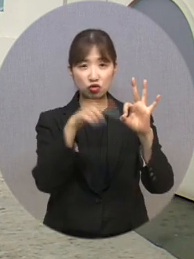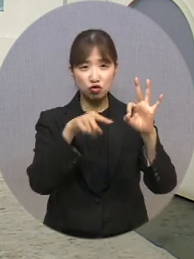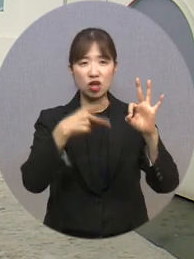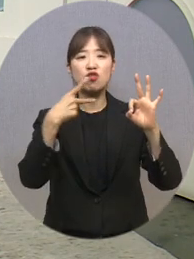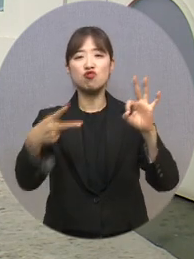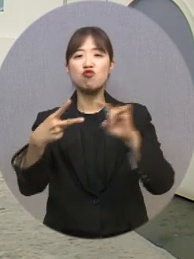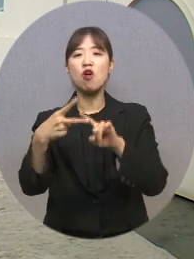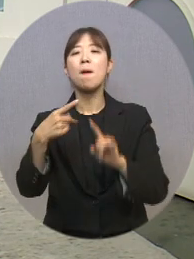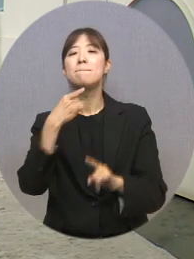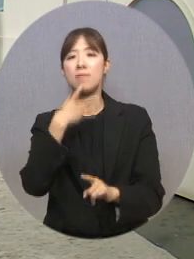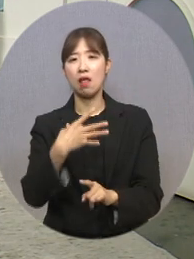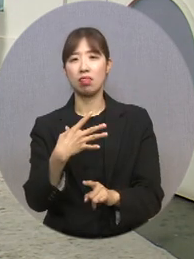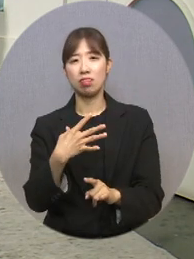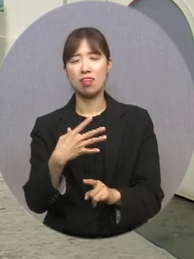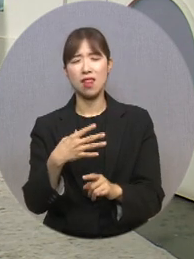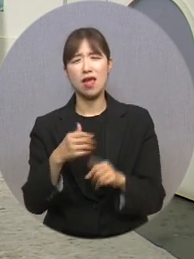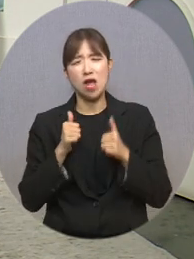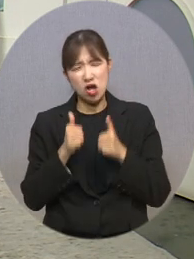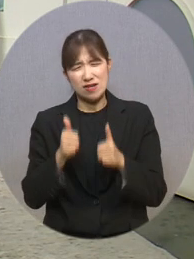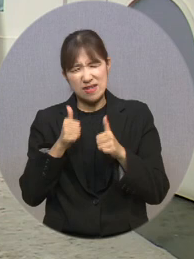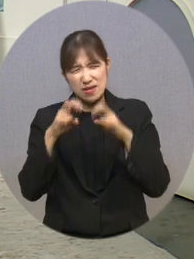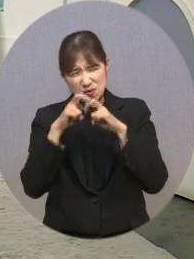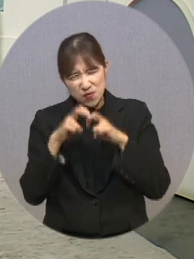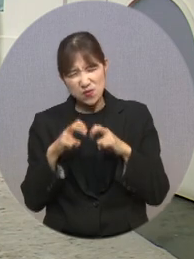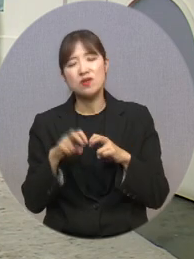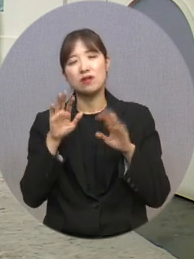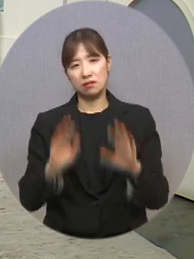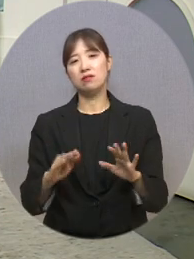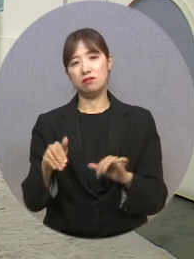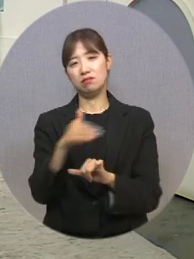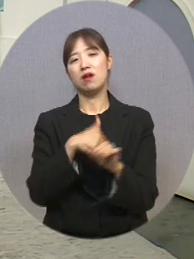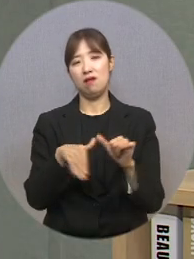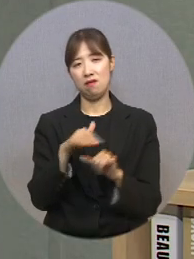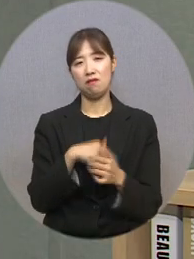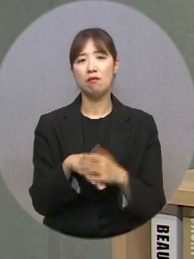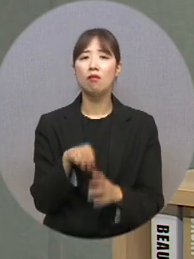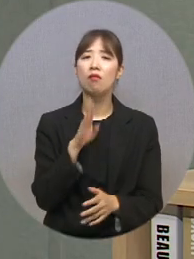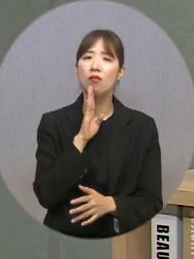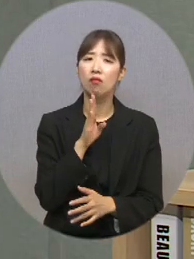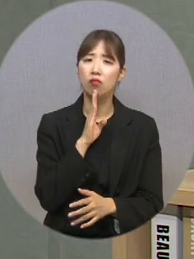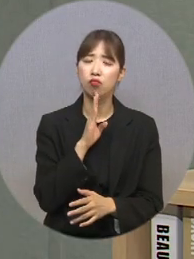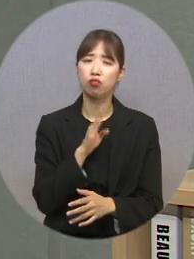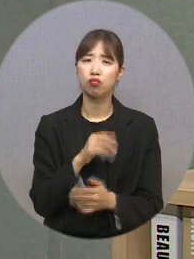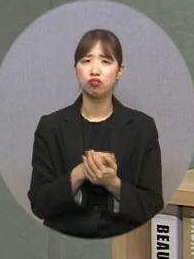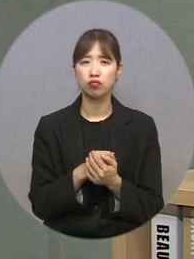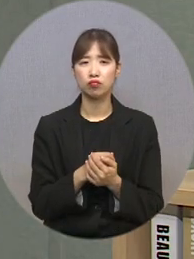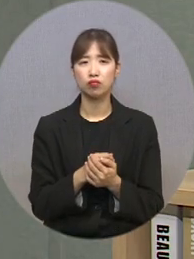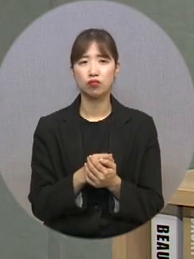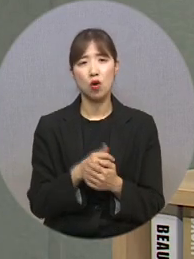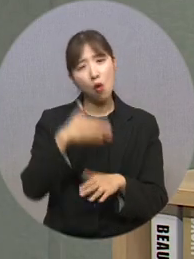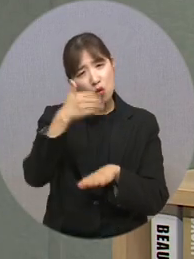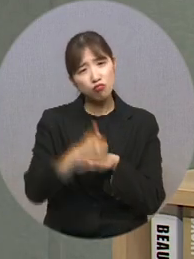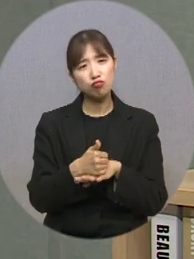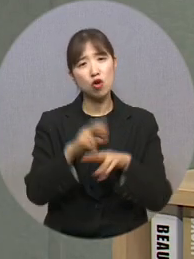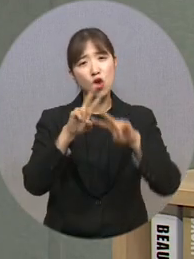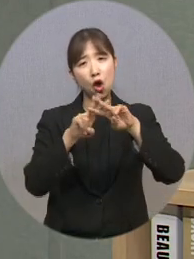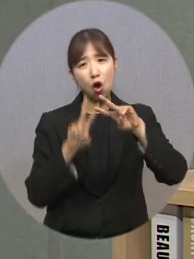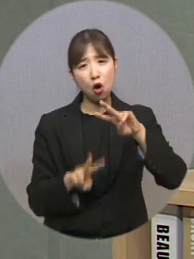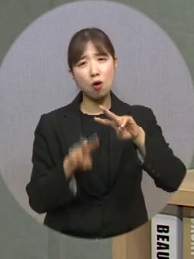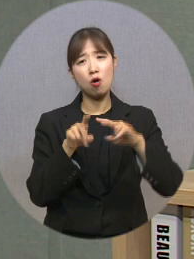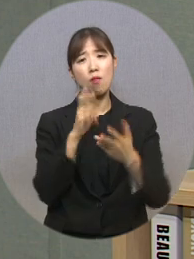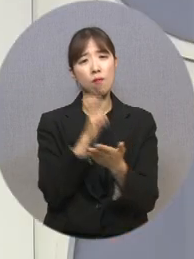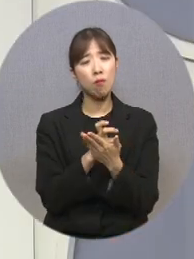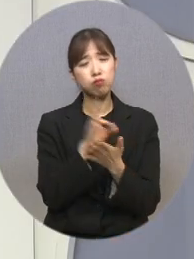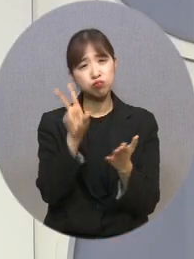열심히 수사를 해야 밝힐 수가 있는 그게 그래. 지금 현재 상황입니다. 그러니까 심각하죠. 그러면 결국은 그 형법이 문제가